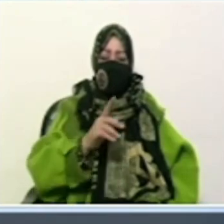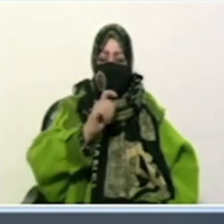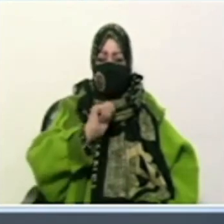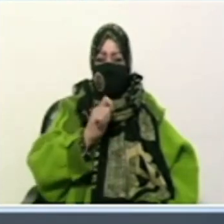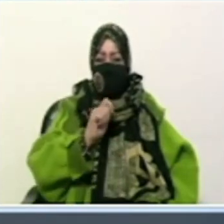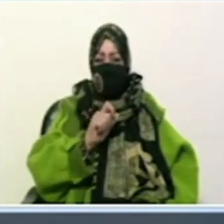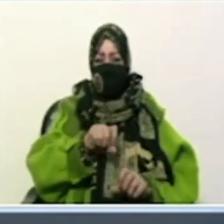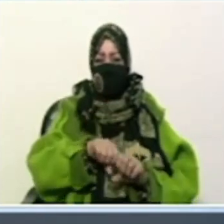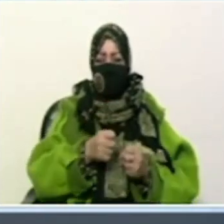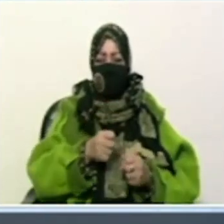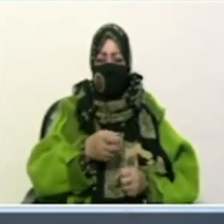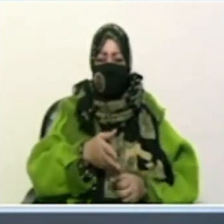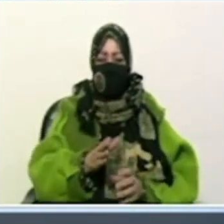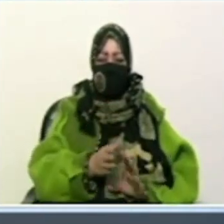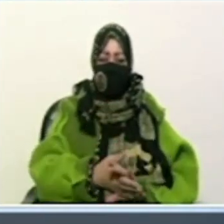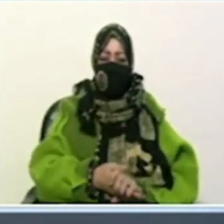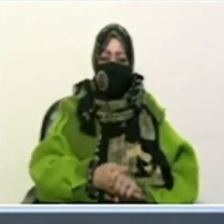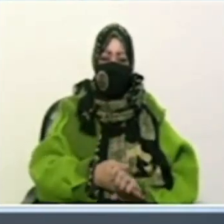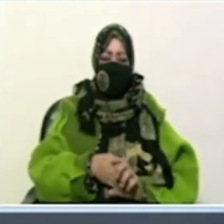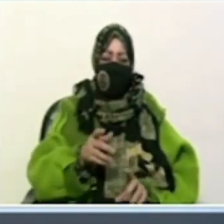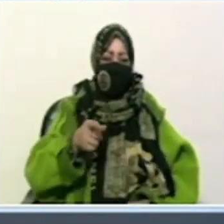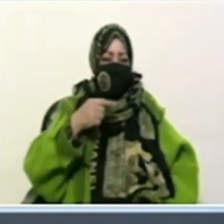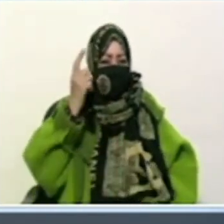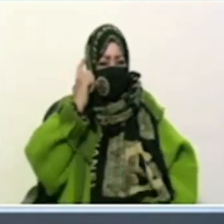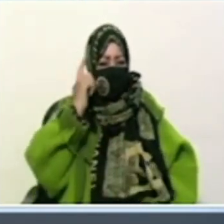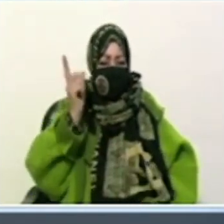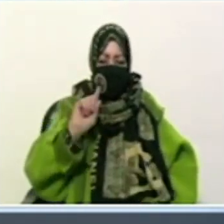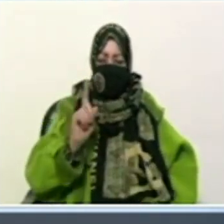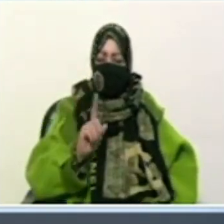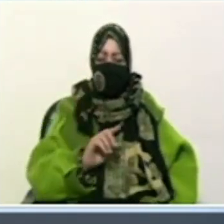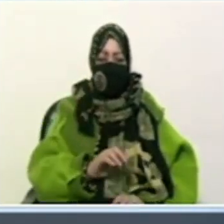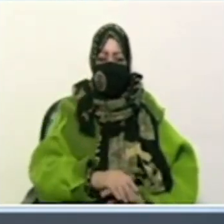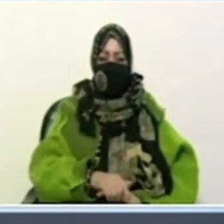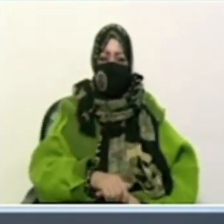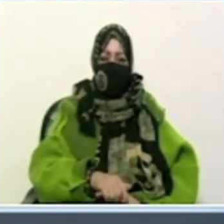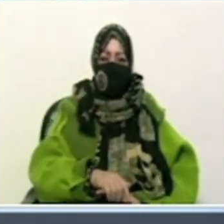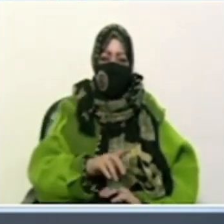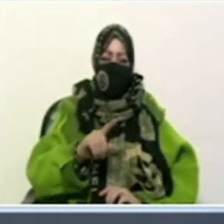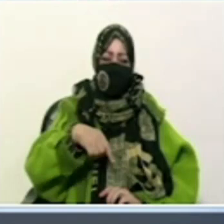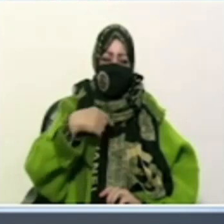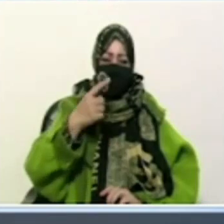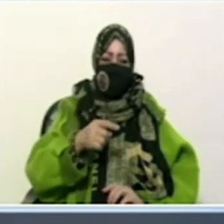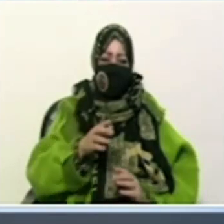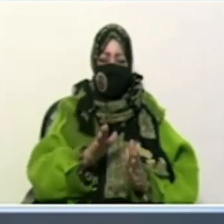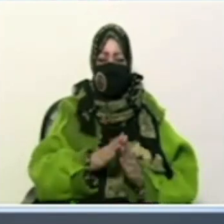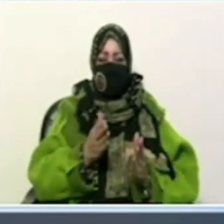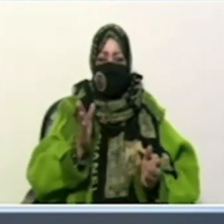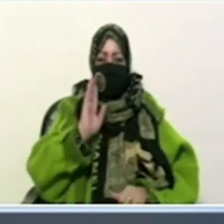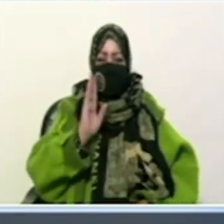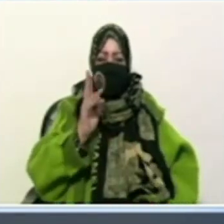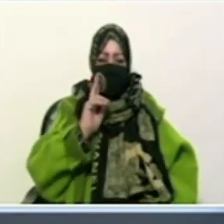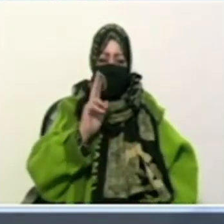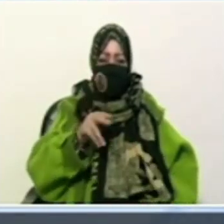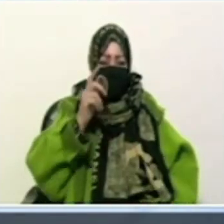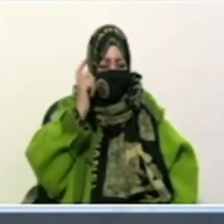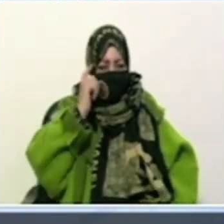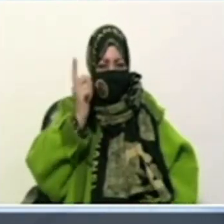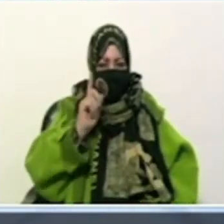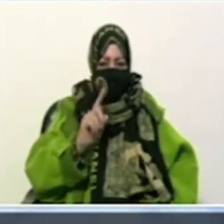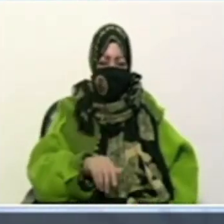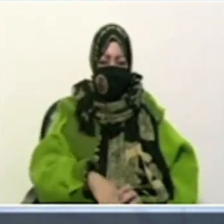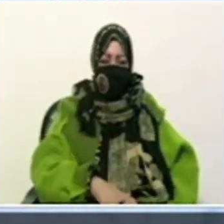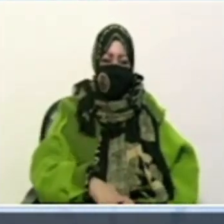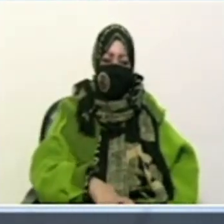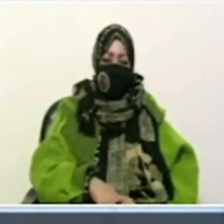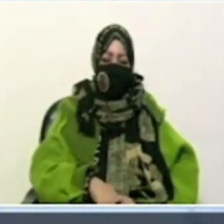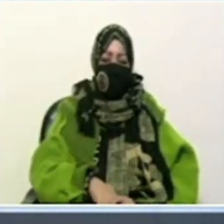وغيرها، تروى عن الإمام أحمد بن حنبل، فالله أعلم لعلي يعني أجد فيها شيء فأجيب عنه إن شاء